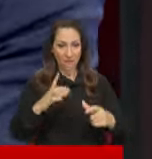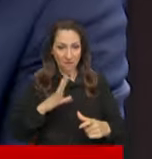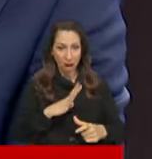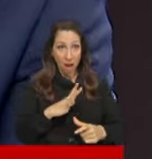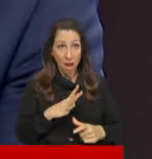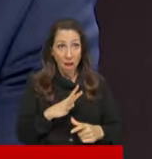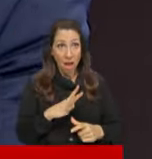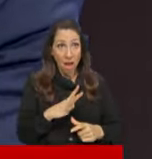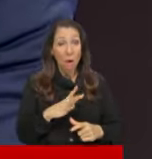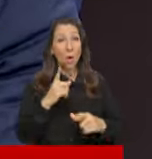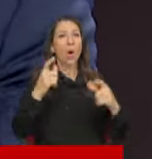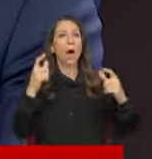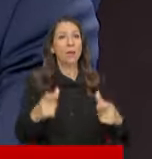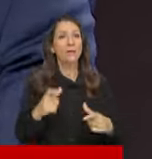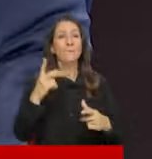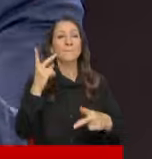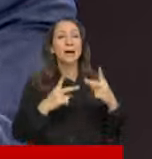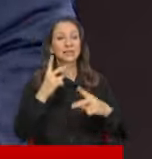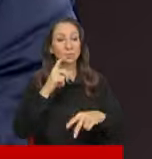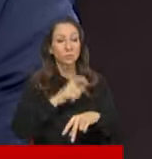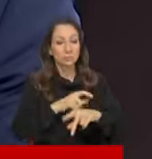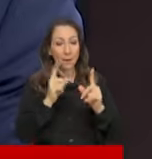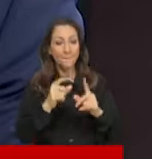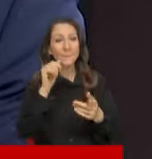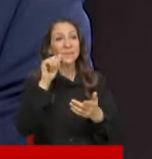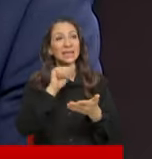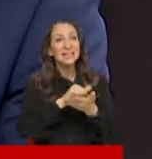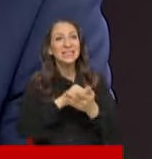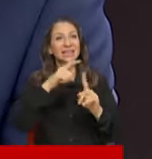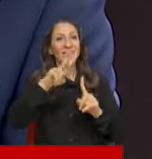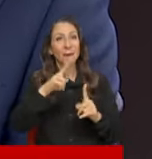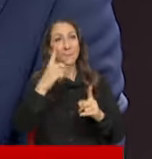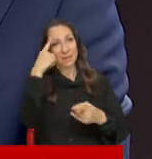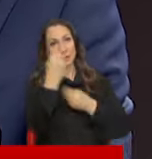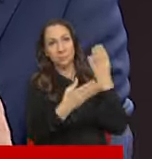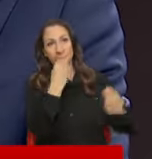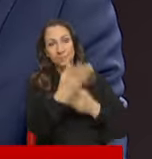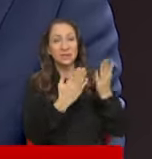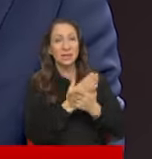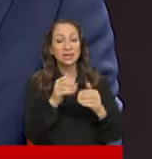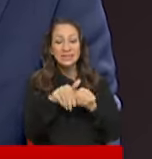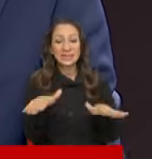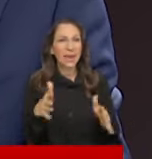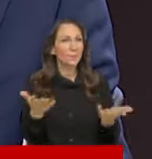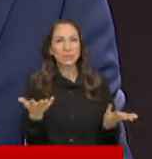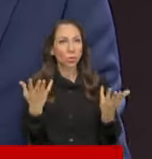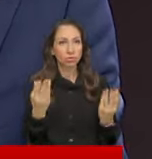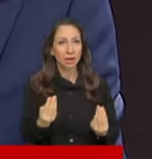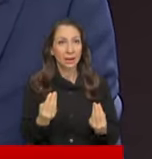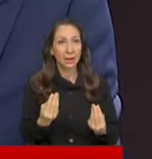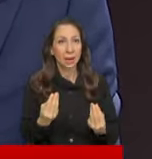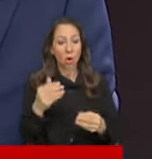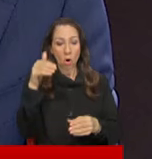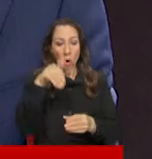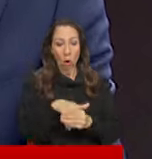var O alanda belli periyotlarla basın görevlilerini basın açıklamalarıyla bilgilendireceğiz Şimdi sistem nasıl olacak